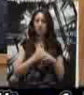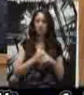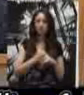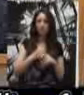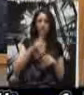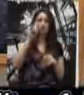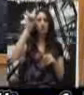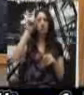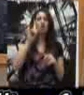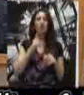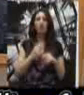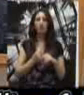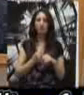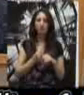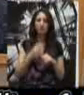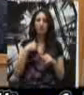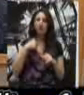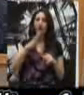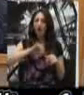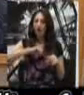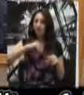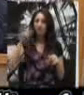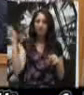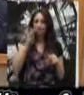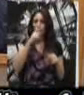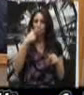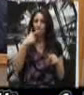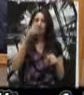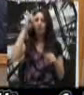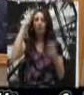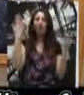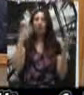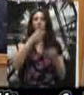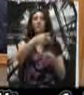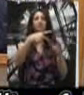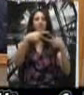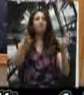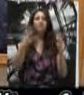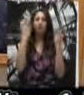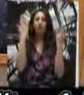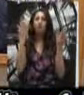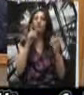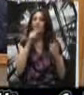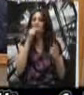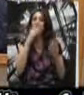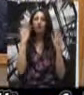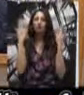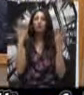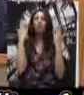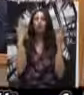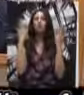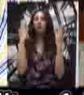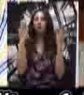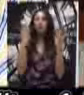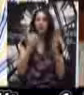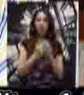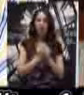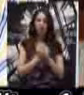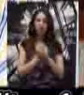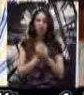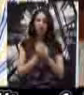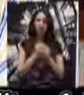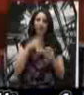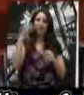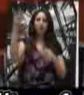جهنم يعني، وان شاء الله كده يعني يا رب، انك انت يعني يفك الكرب ان شاء الله، يا رب بحق جهنم ان شاء الله، يا رب بحق